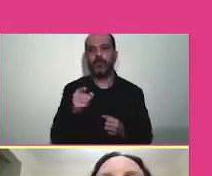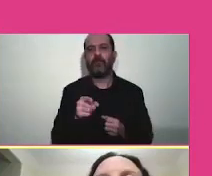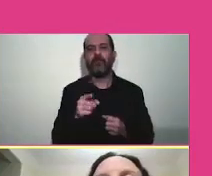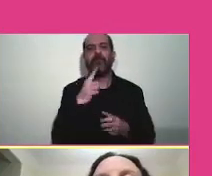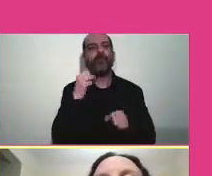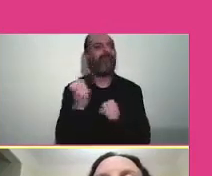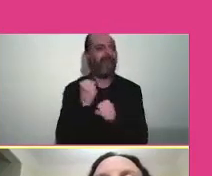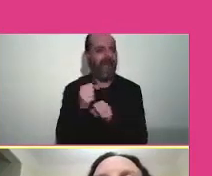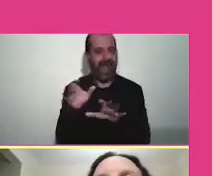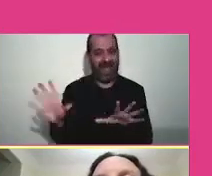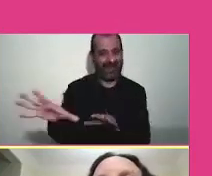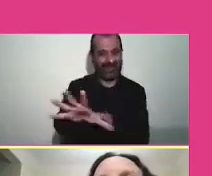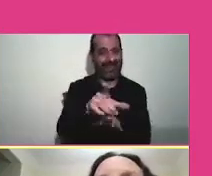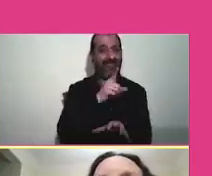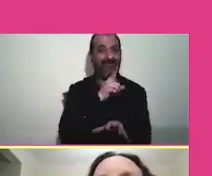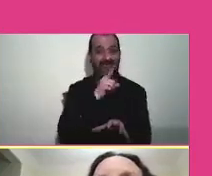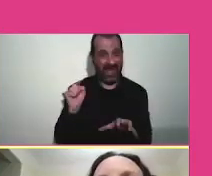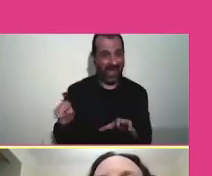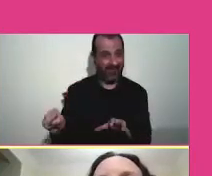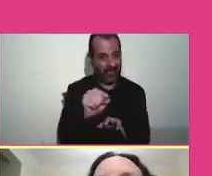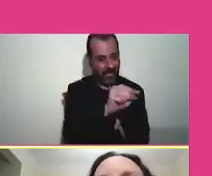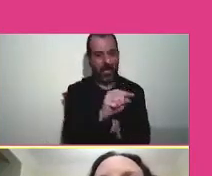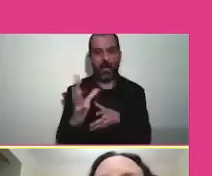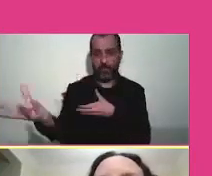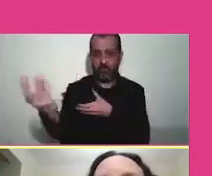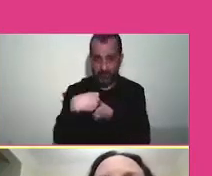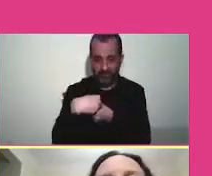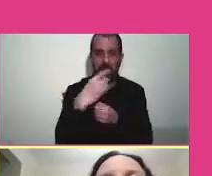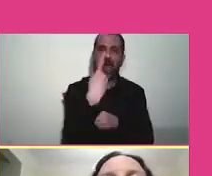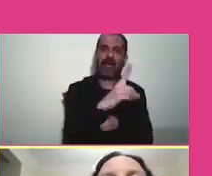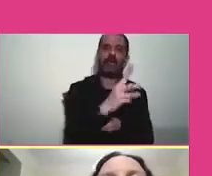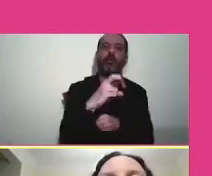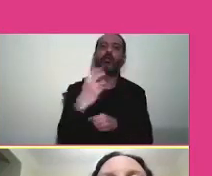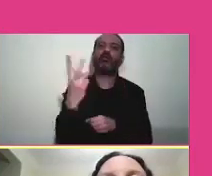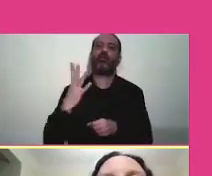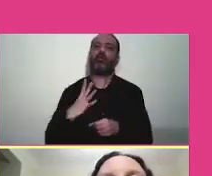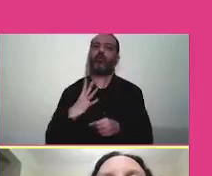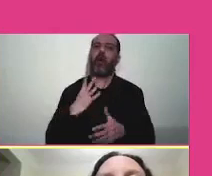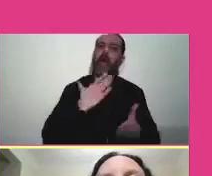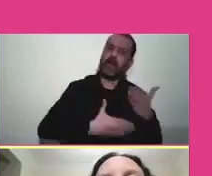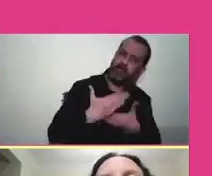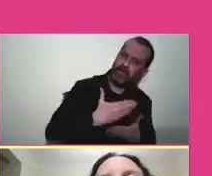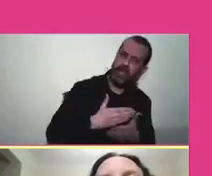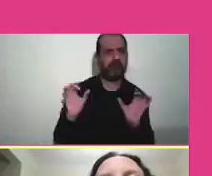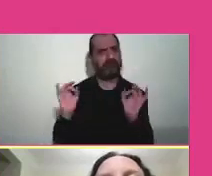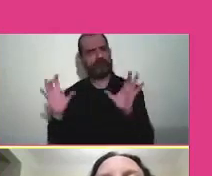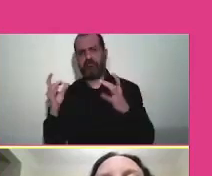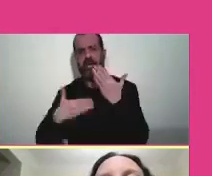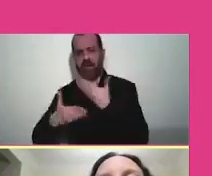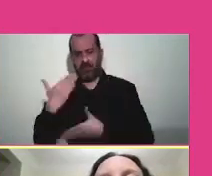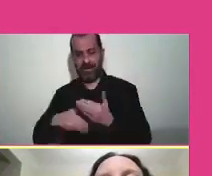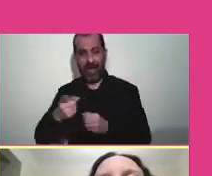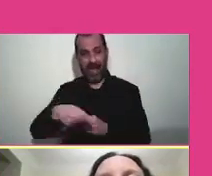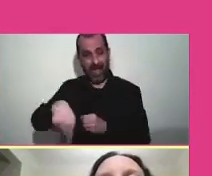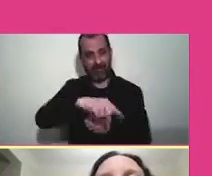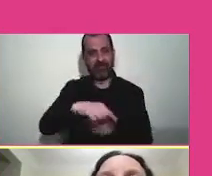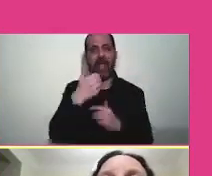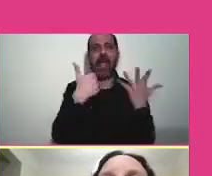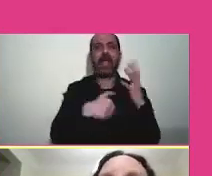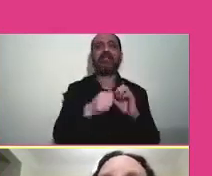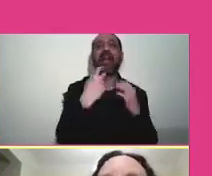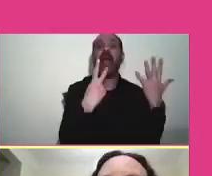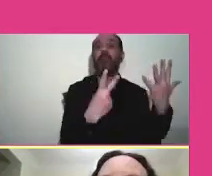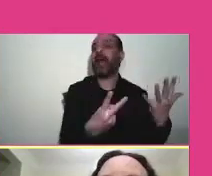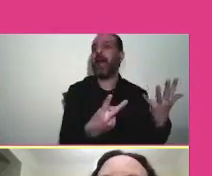εργαστήρια συμμετείχαν 122 άνθρωποι ανάπηροι και μη, εκ των οποίων οι 67 ήταν ανάπηροι άνθρωποι που δεν